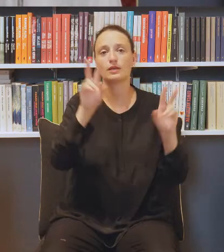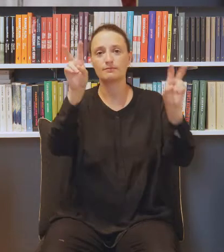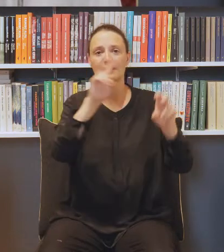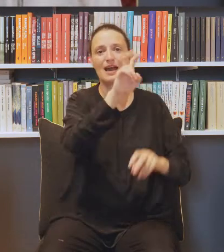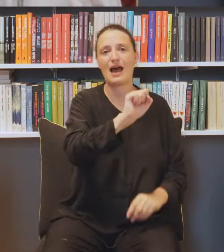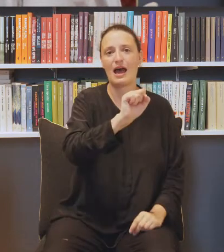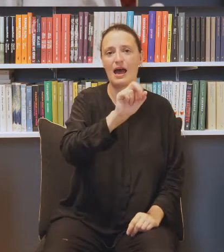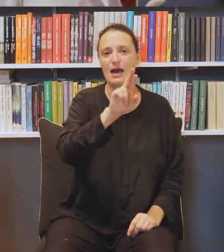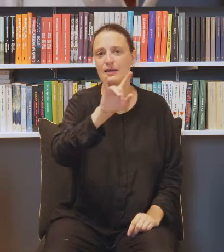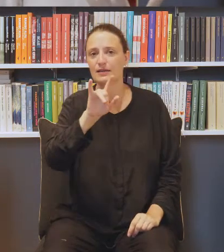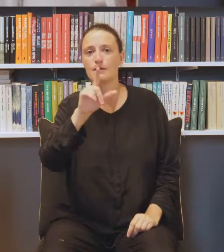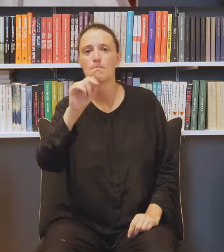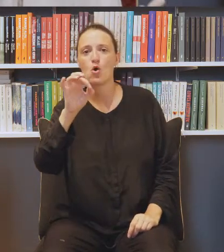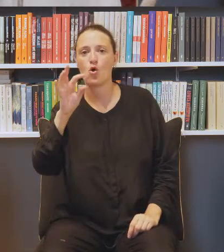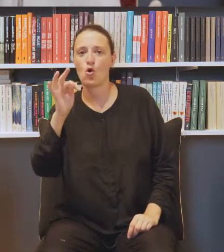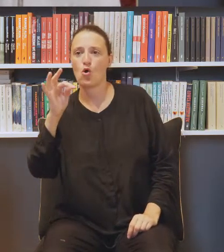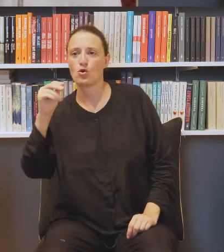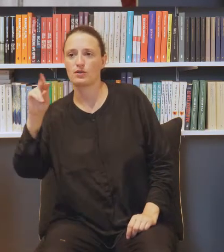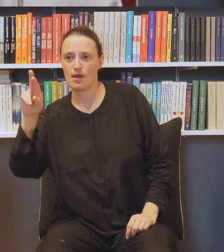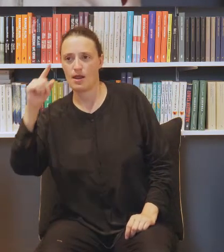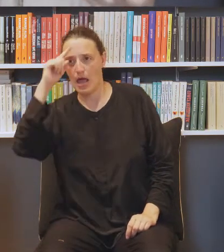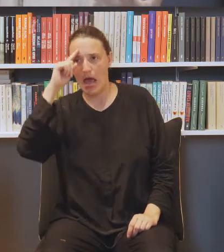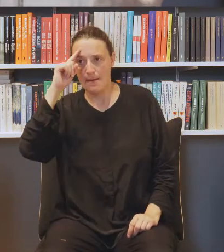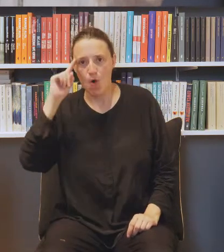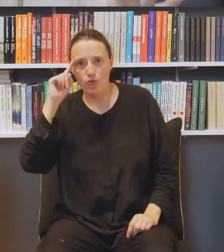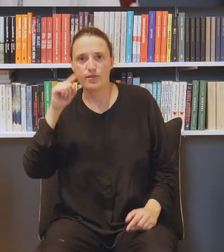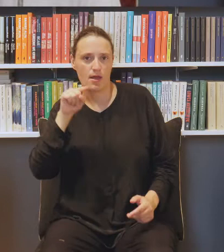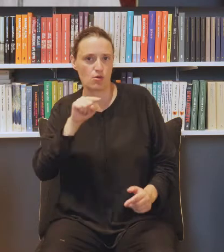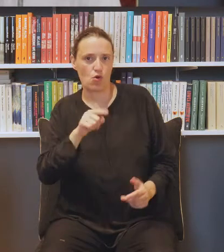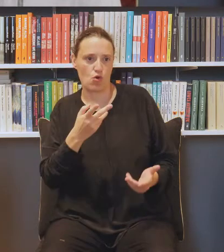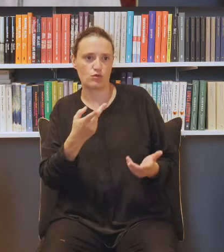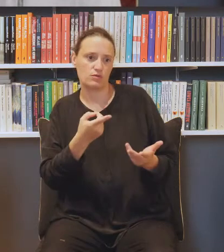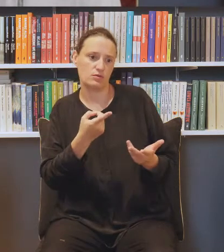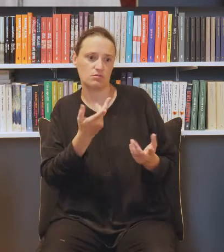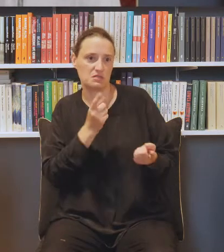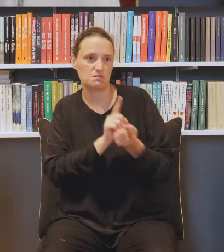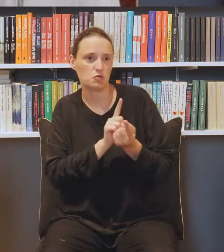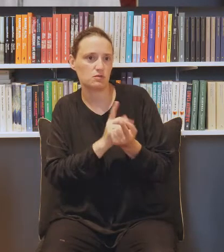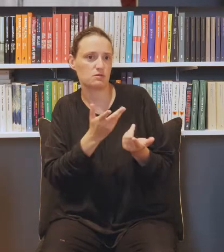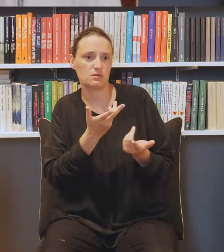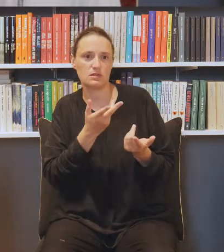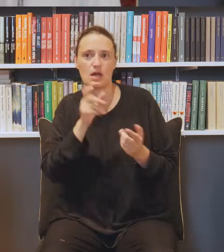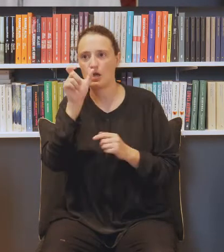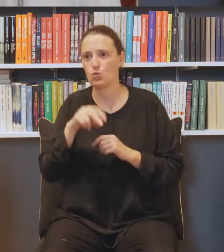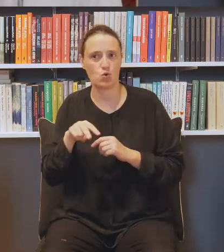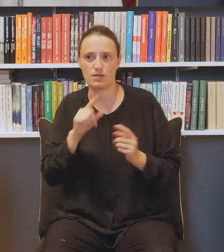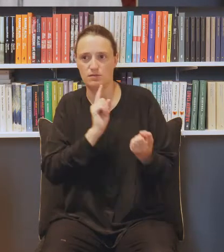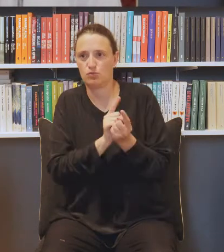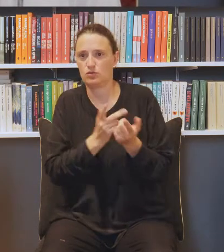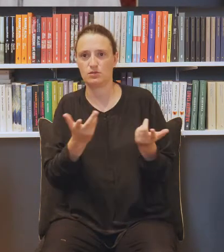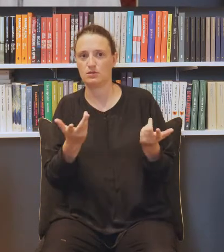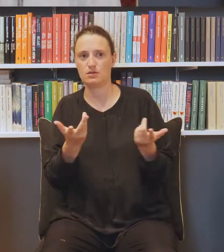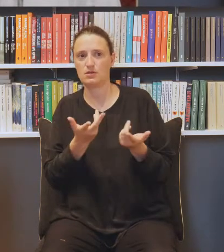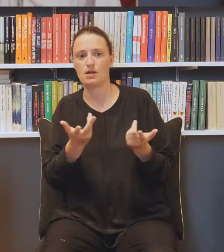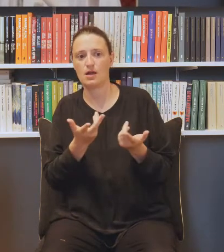przewijał w tej książce, żeby ona na przykład spotykała właśnie jakichś bohaterów z tych książek, które czyta, tylko